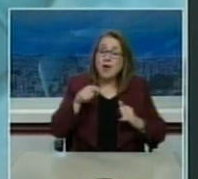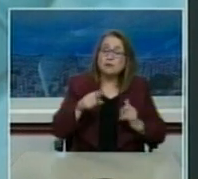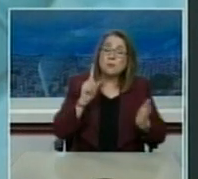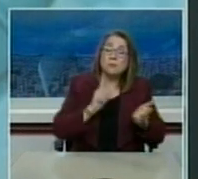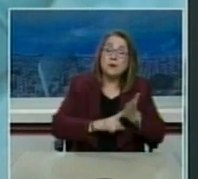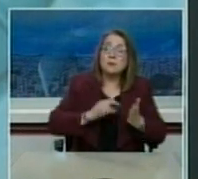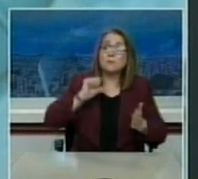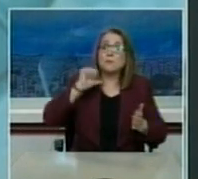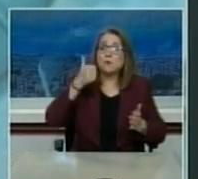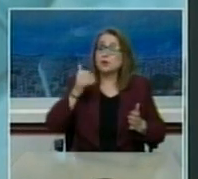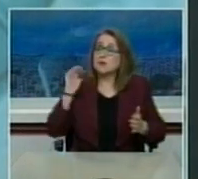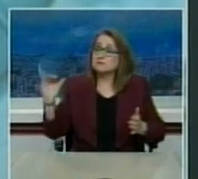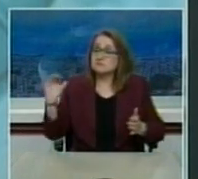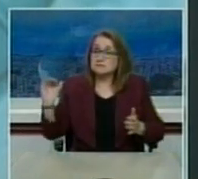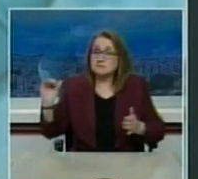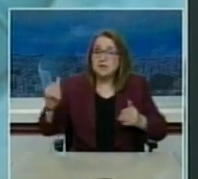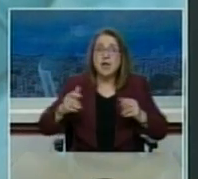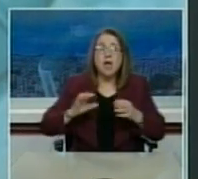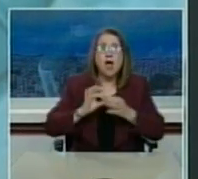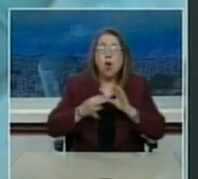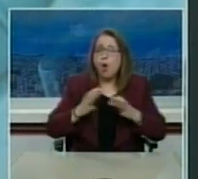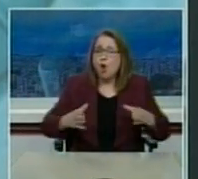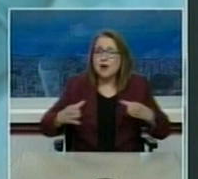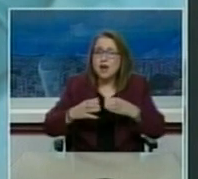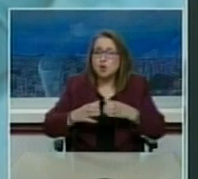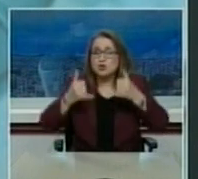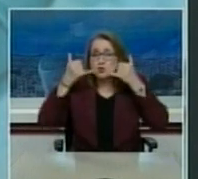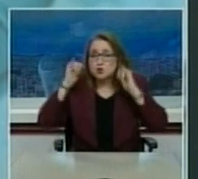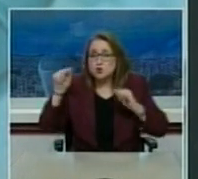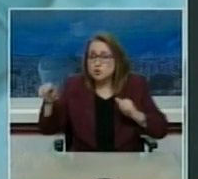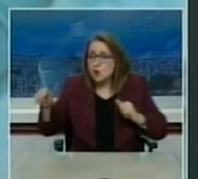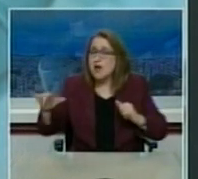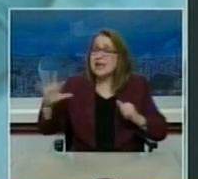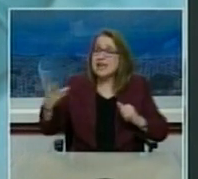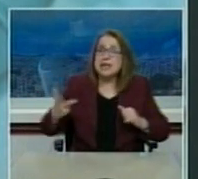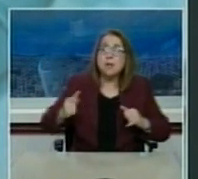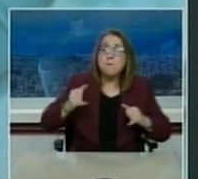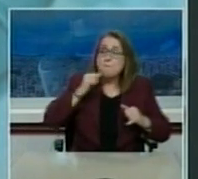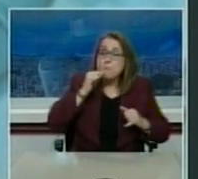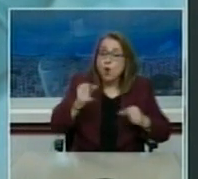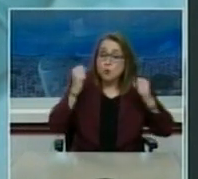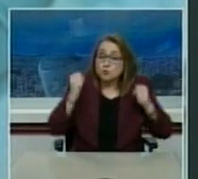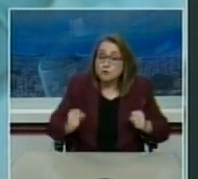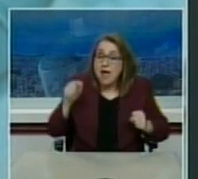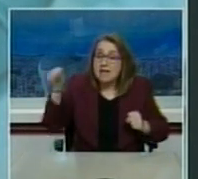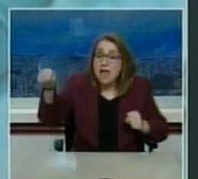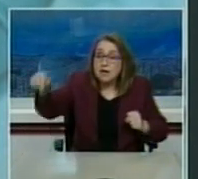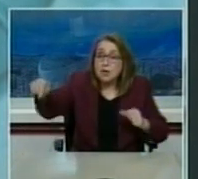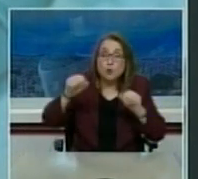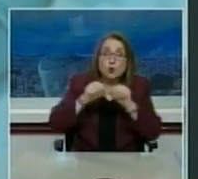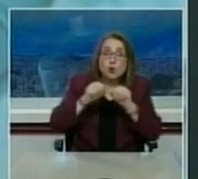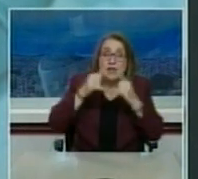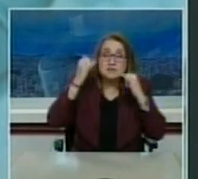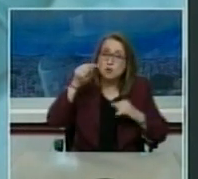να απευθυνθεί σε φιλοζωικές οργανώσεις ή και μεμονωμένα άτομα, μόνιμους κατοίκους του Δήμου, που βρίσκονται τα ζώα, για να